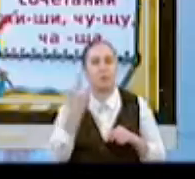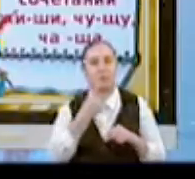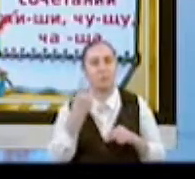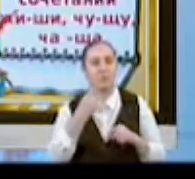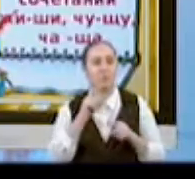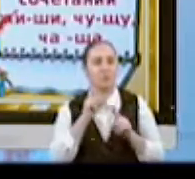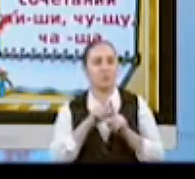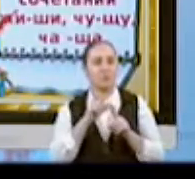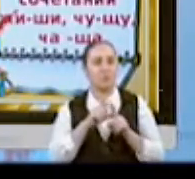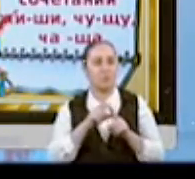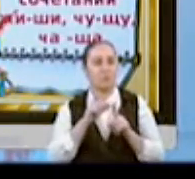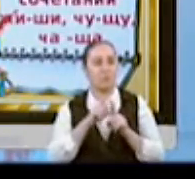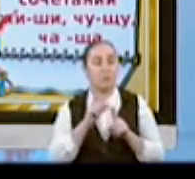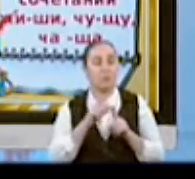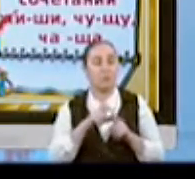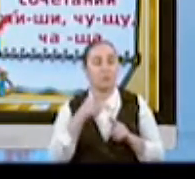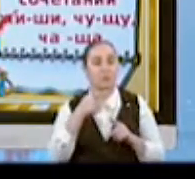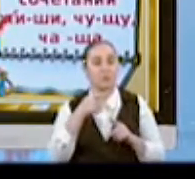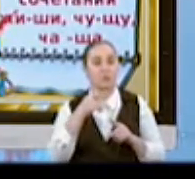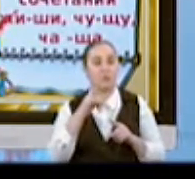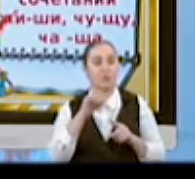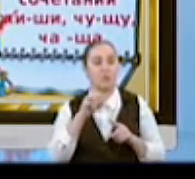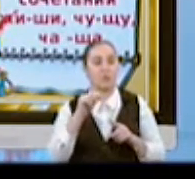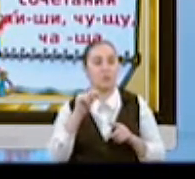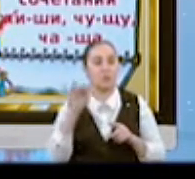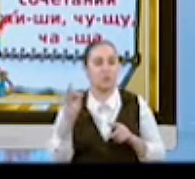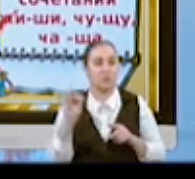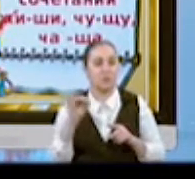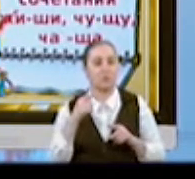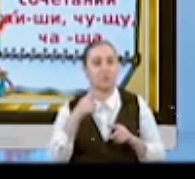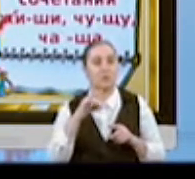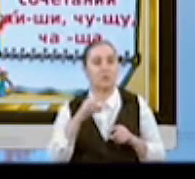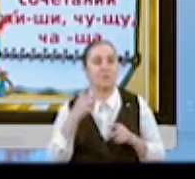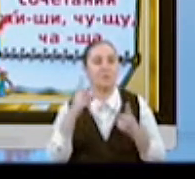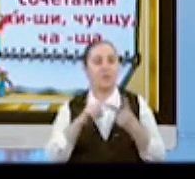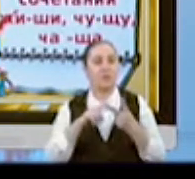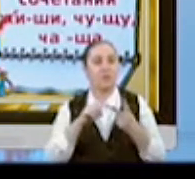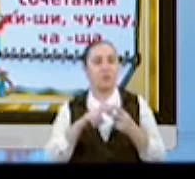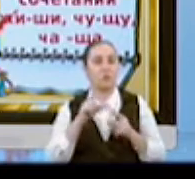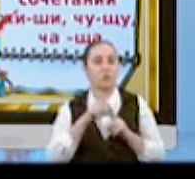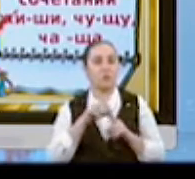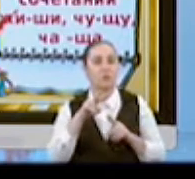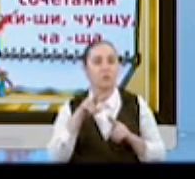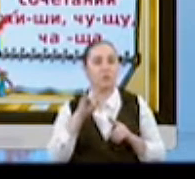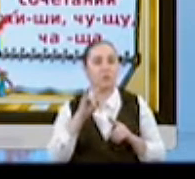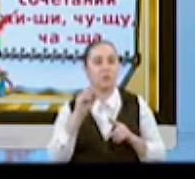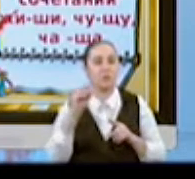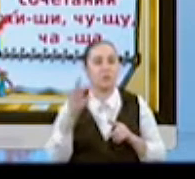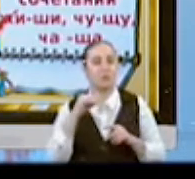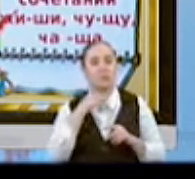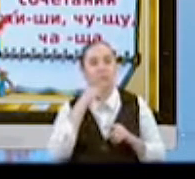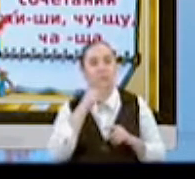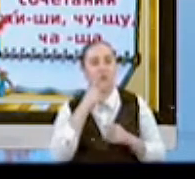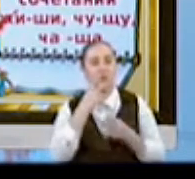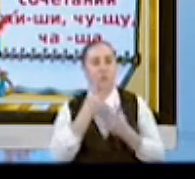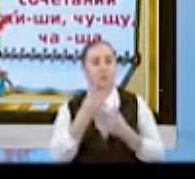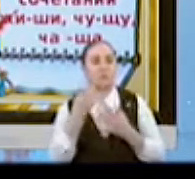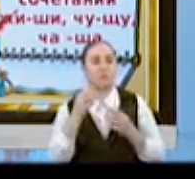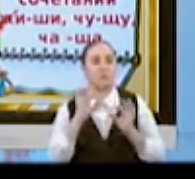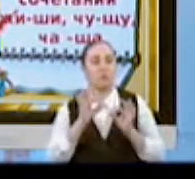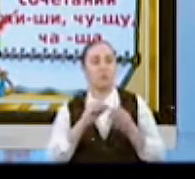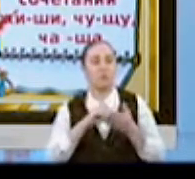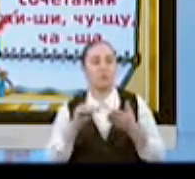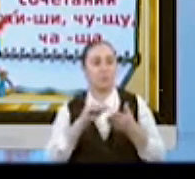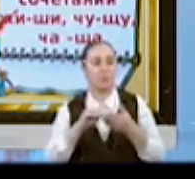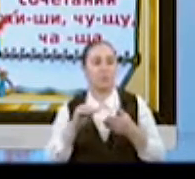первое слово – слово «грачи». Второе слово – «лыжи». Обратите внимание на